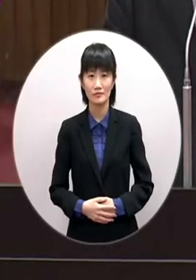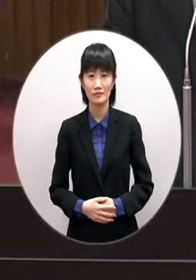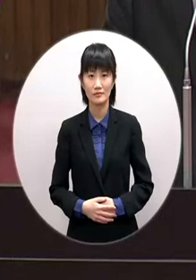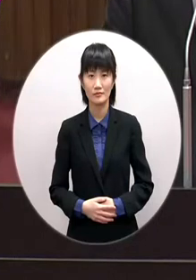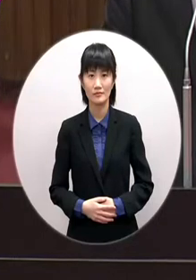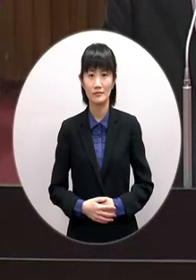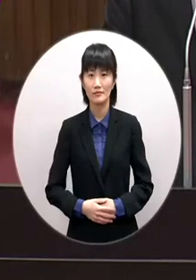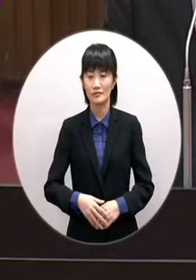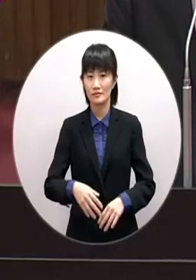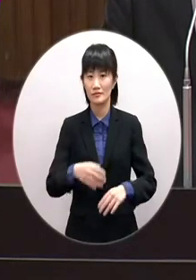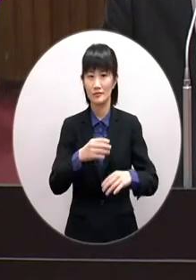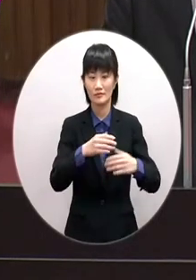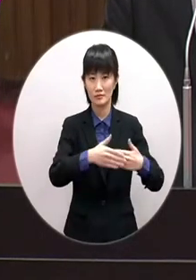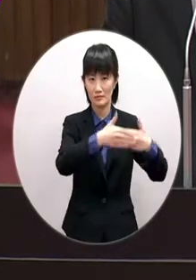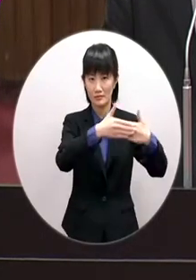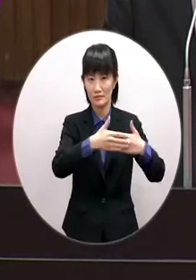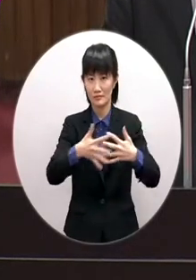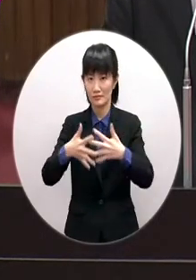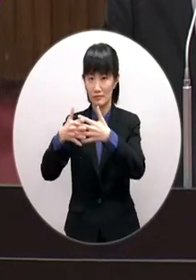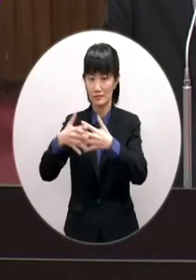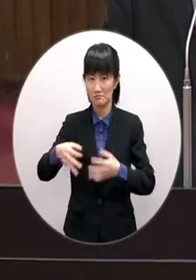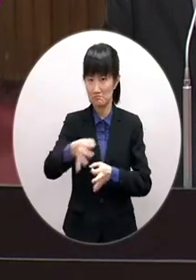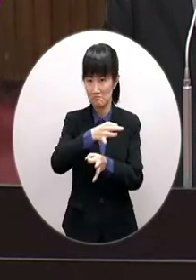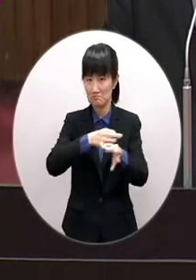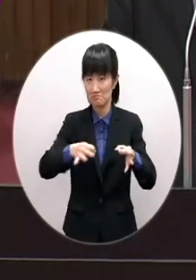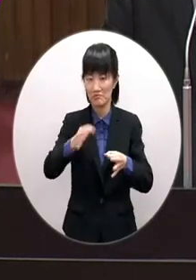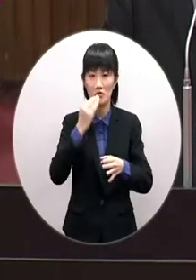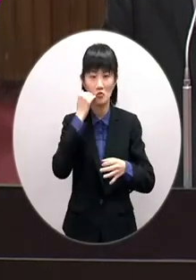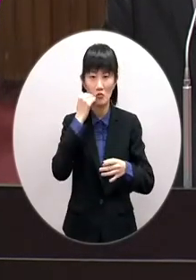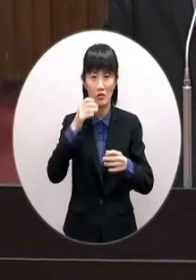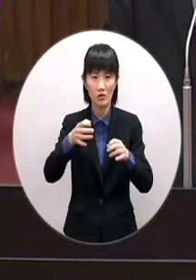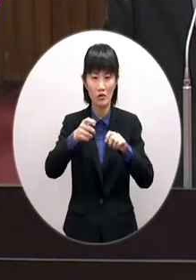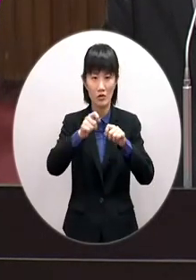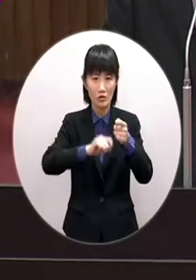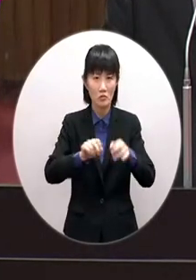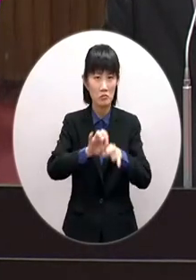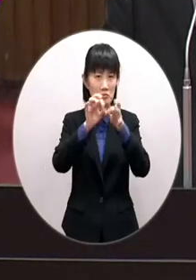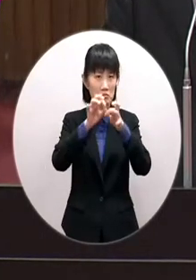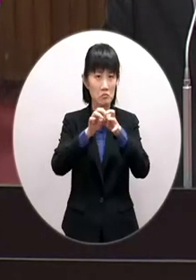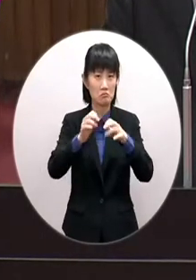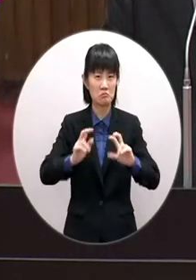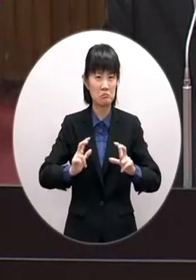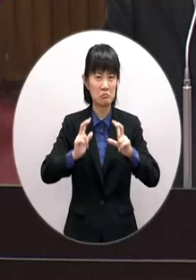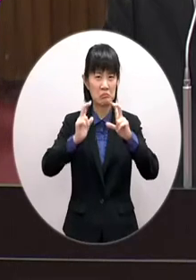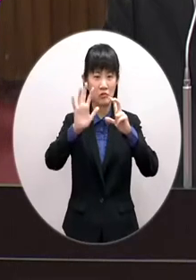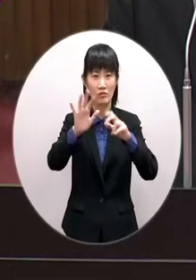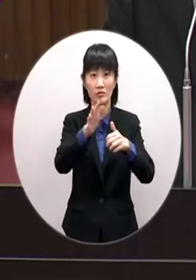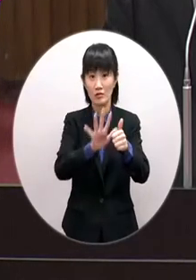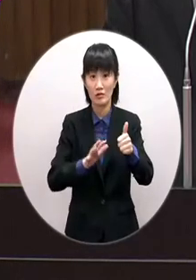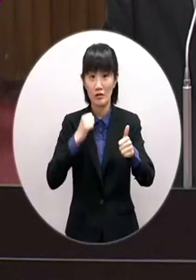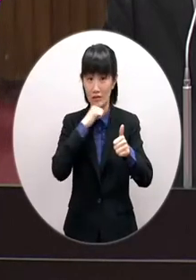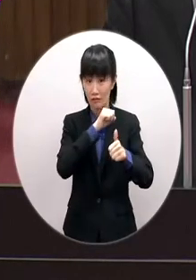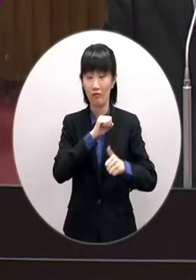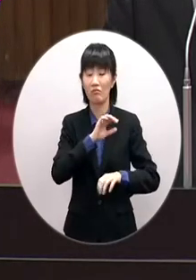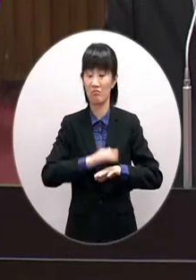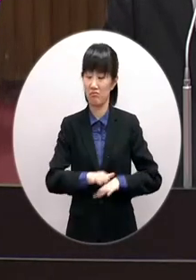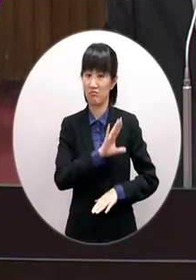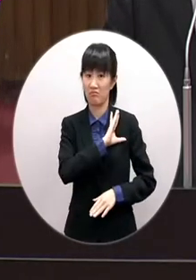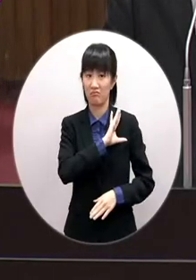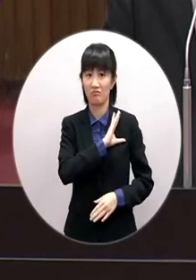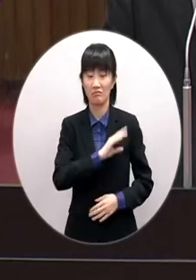中美贸易大战的开，如果开始的话了哈。这个当然对台湾的影响难免，